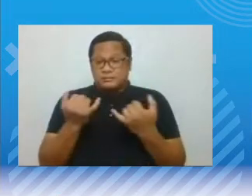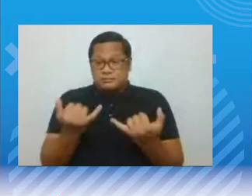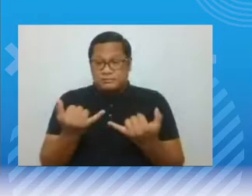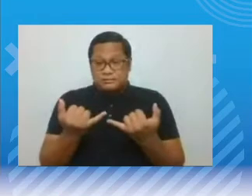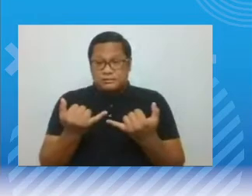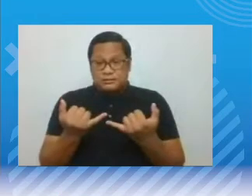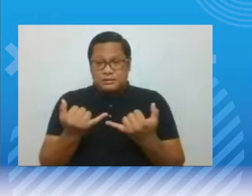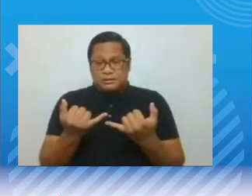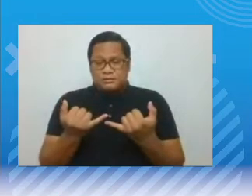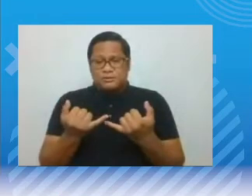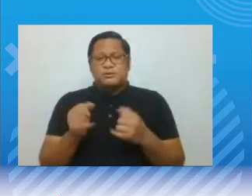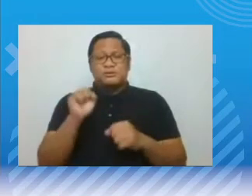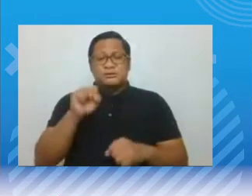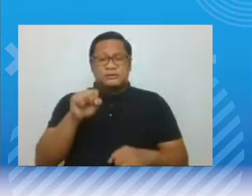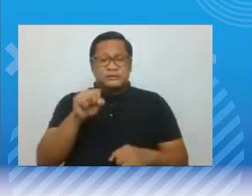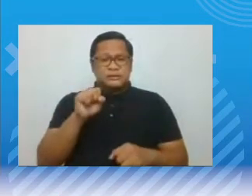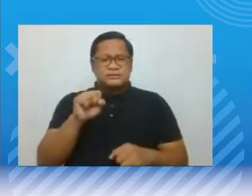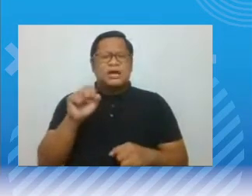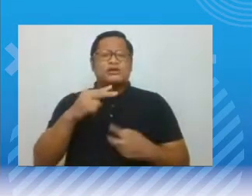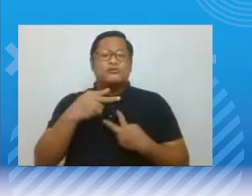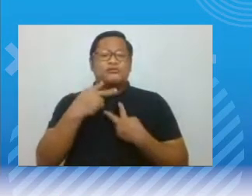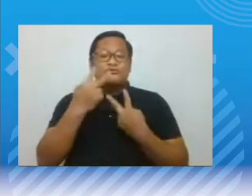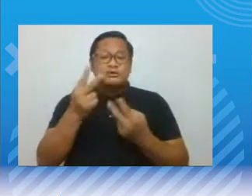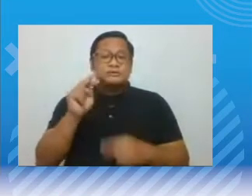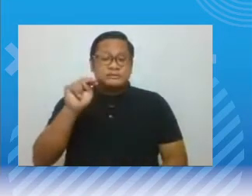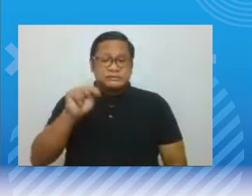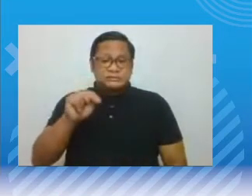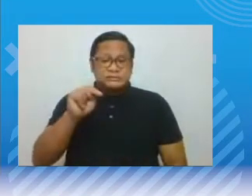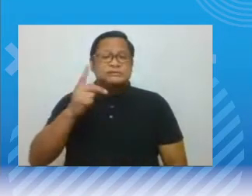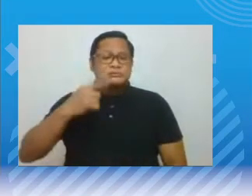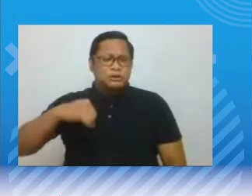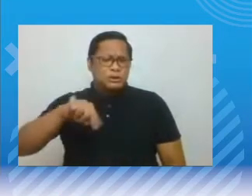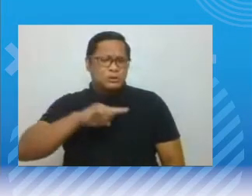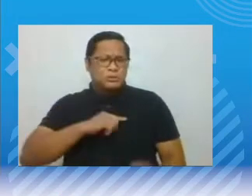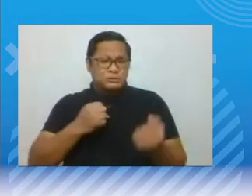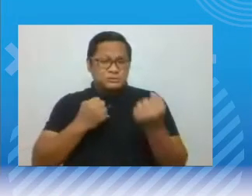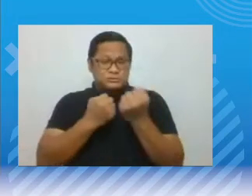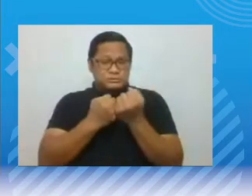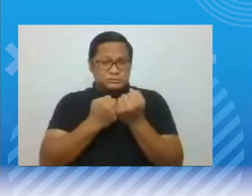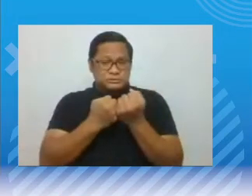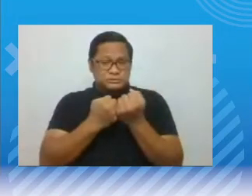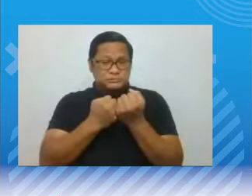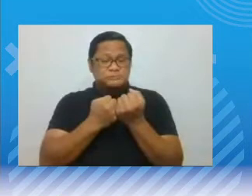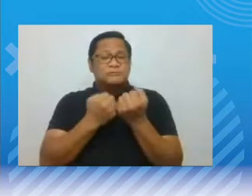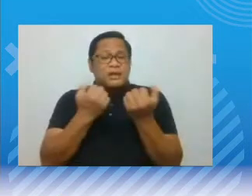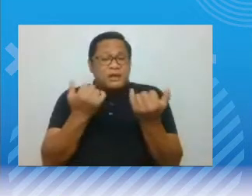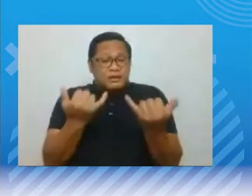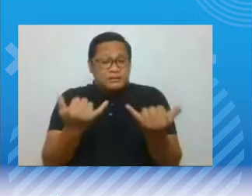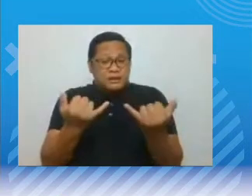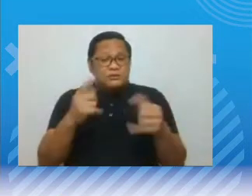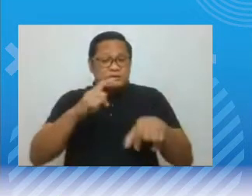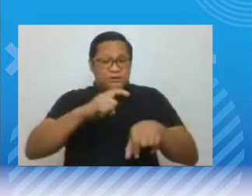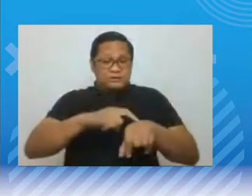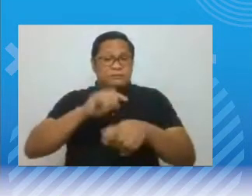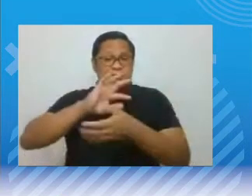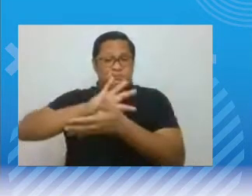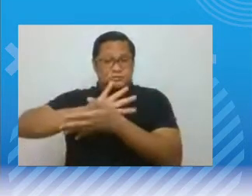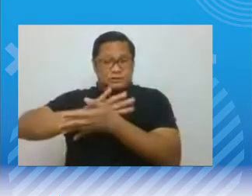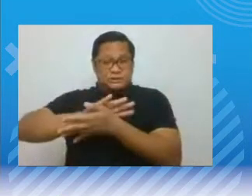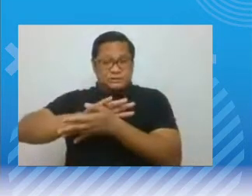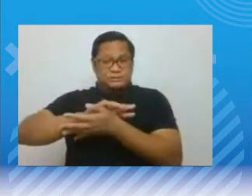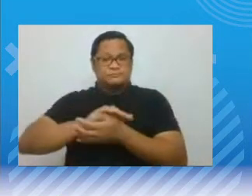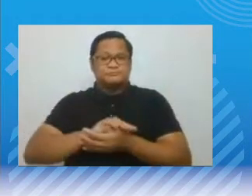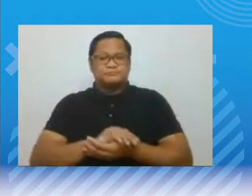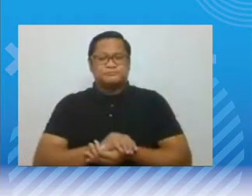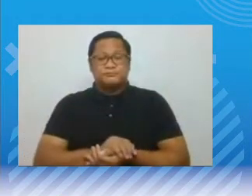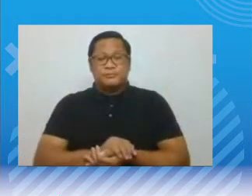lubos na nangangailangan ng ating suporta ngayong panahon ng pandemya. Pero bago po tayo